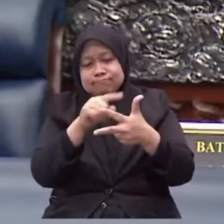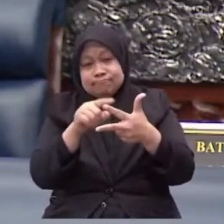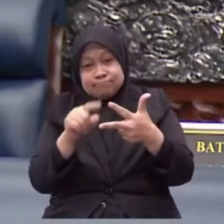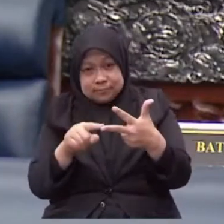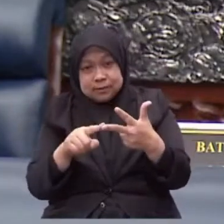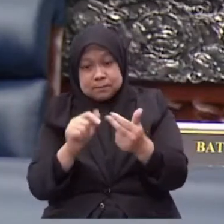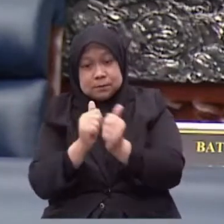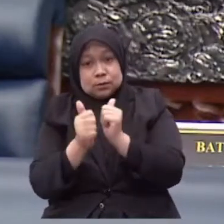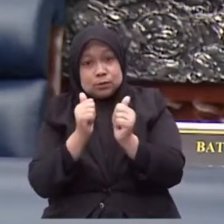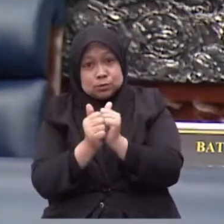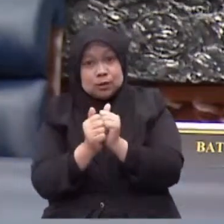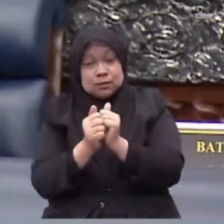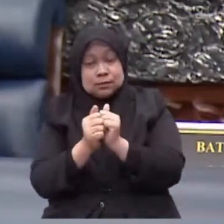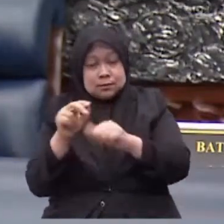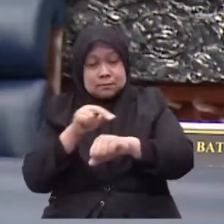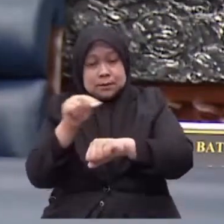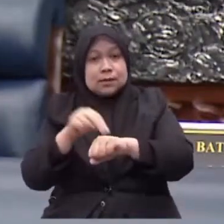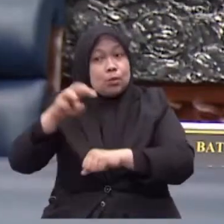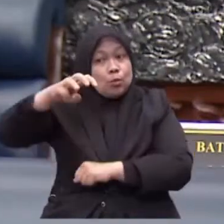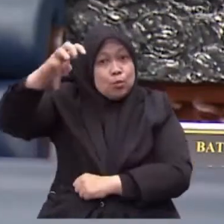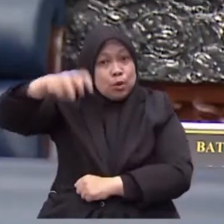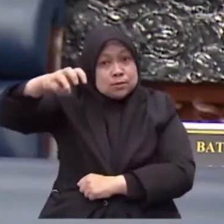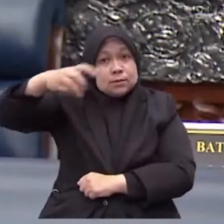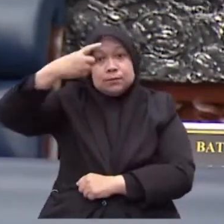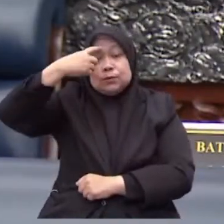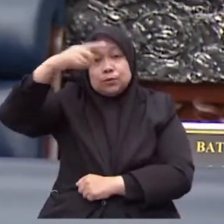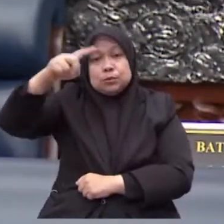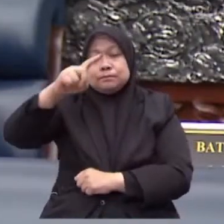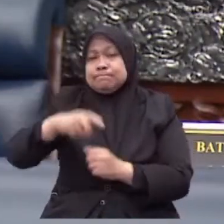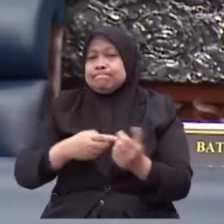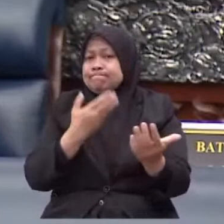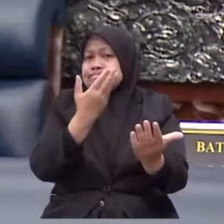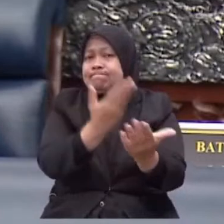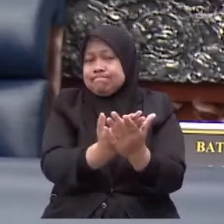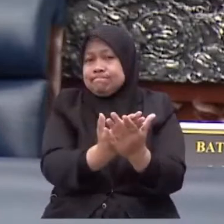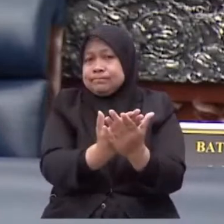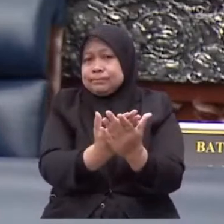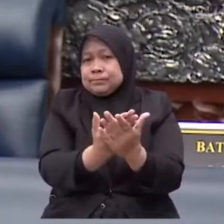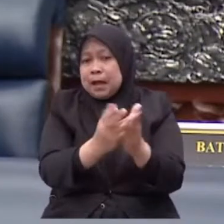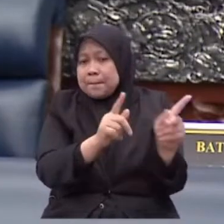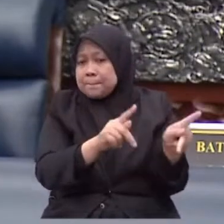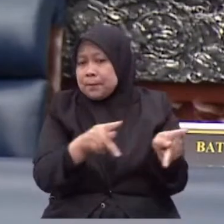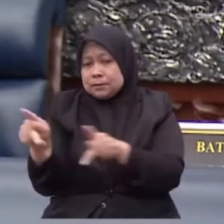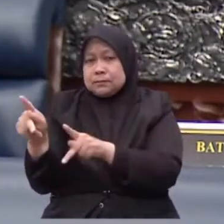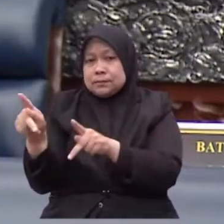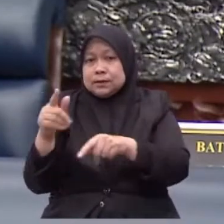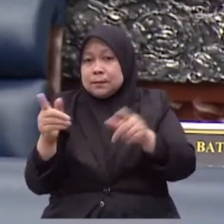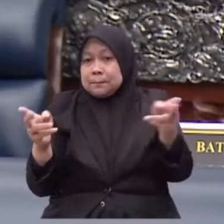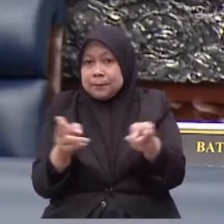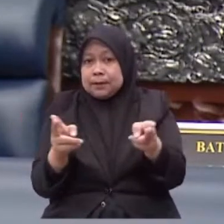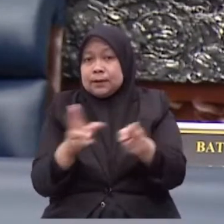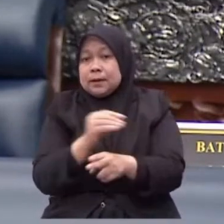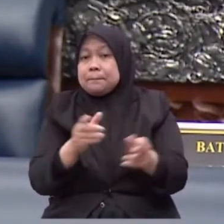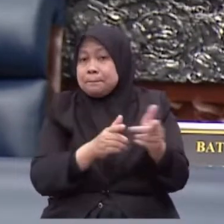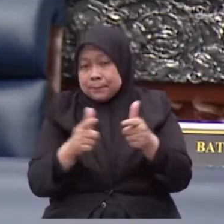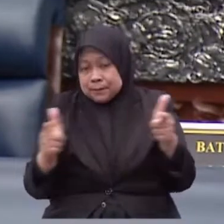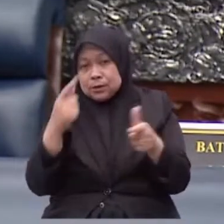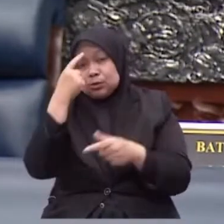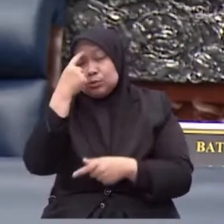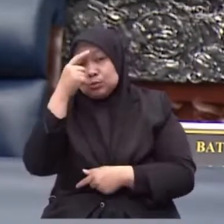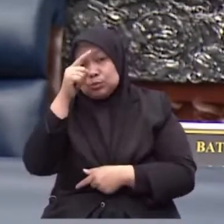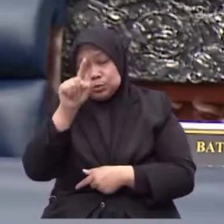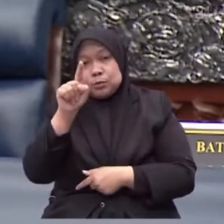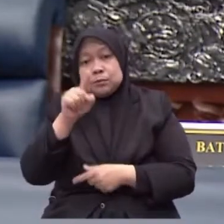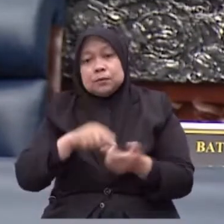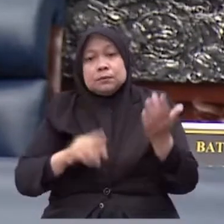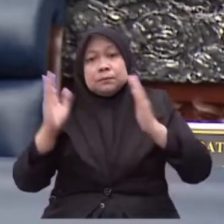persatuan kebangsaan akan diwajibkan untuk mengemukakan pelancaran jangka pendek dan jangka panjang bagi